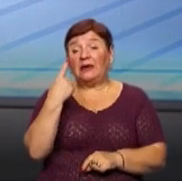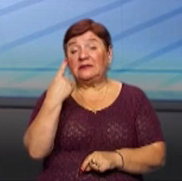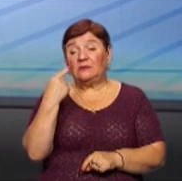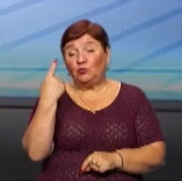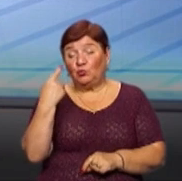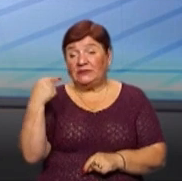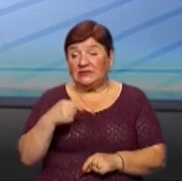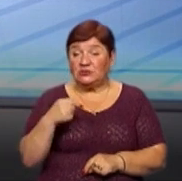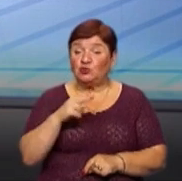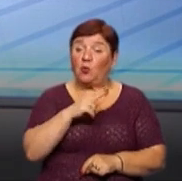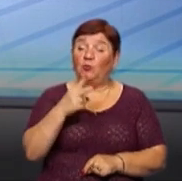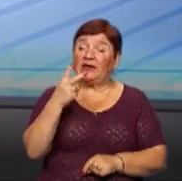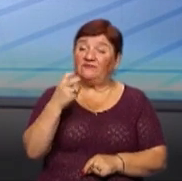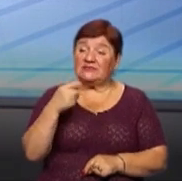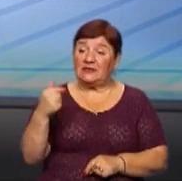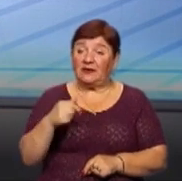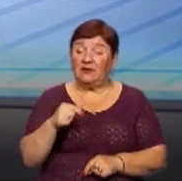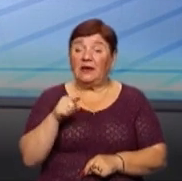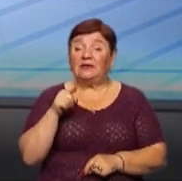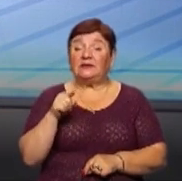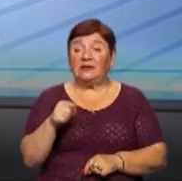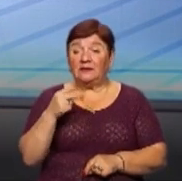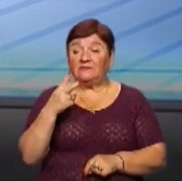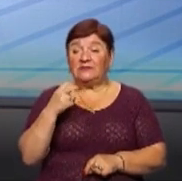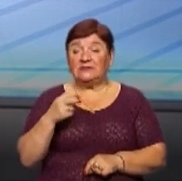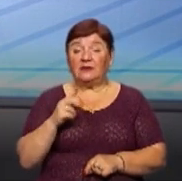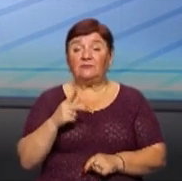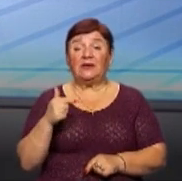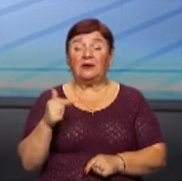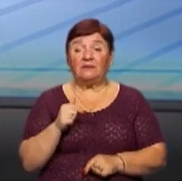кого на 1200 по-різному. Тепер оті 2 тисячі гривень, які ми